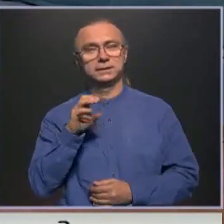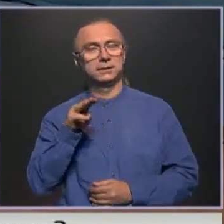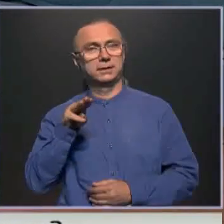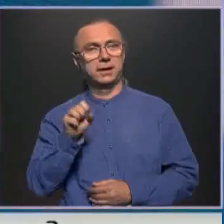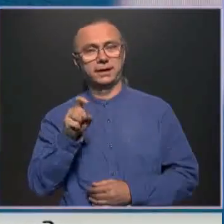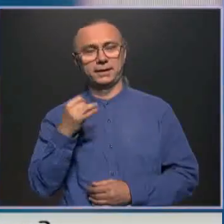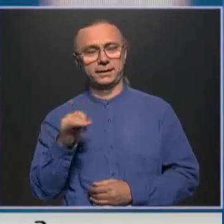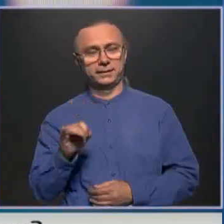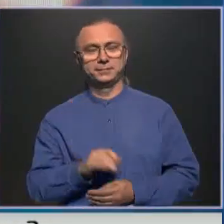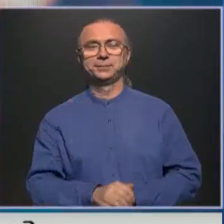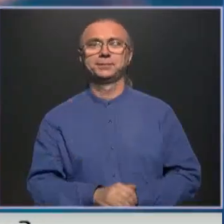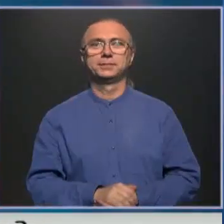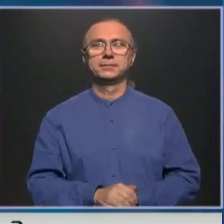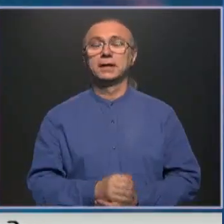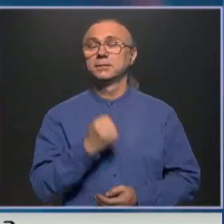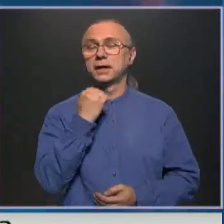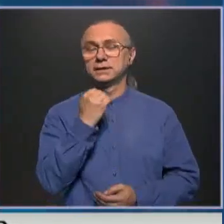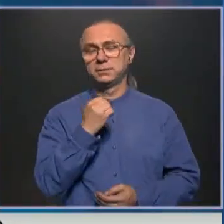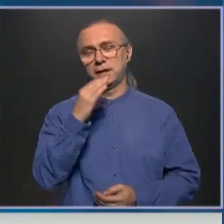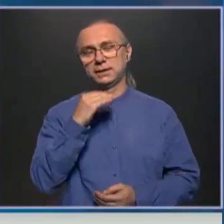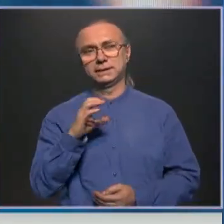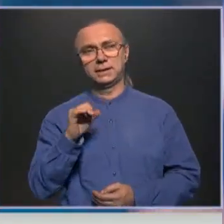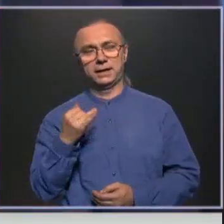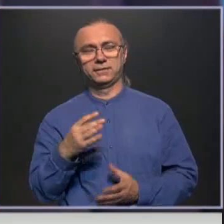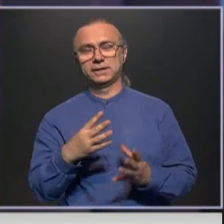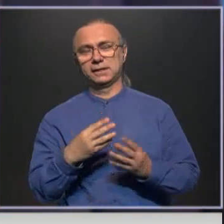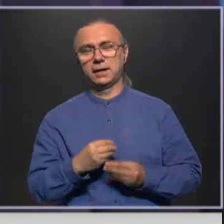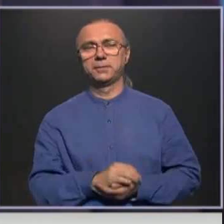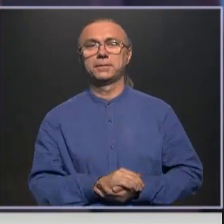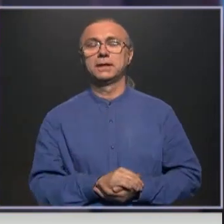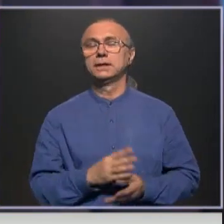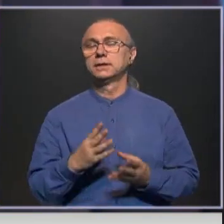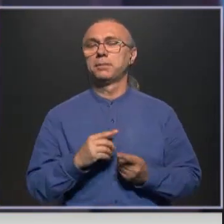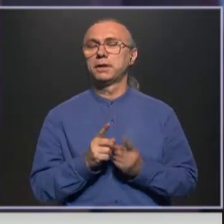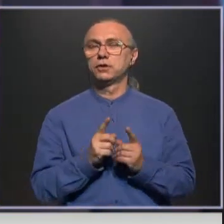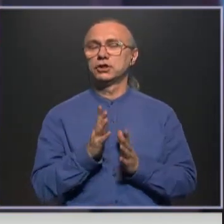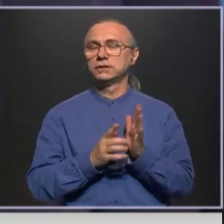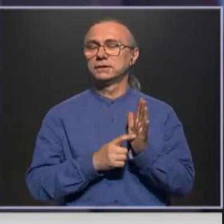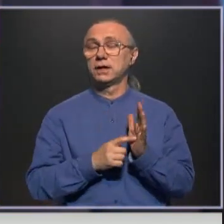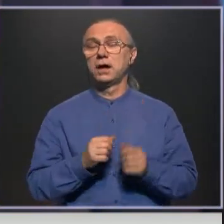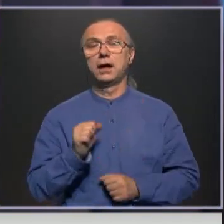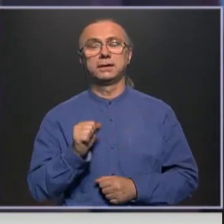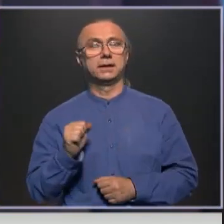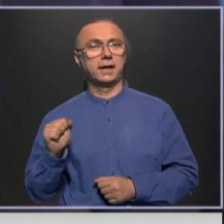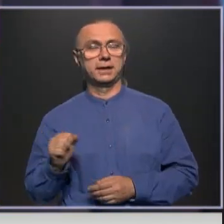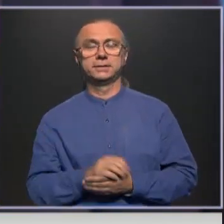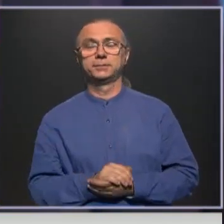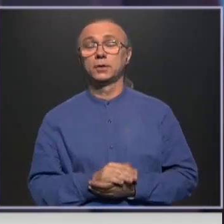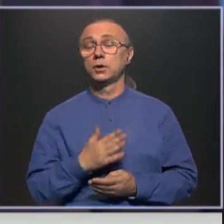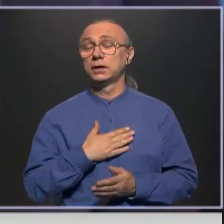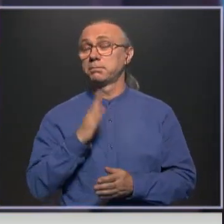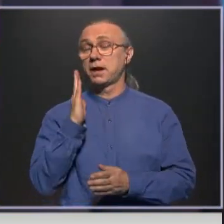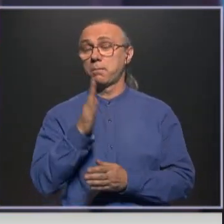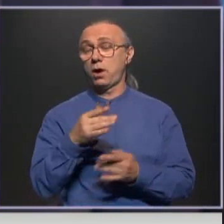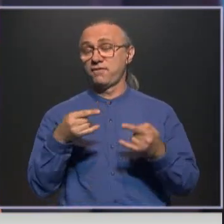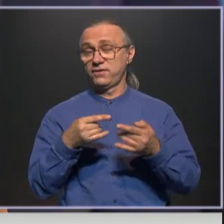Колотвин. Отец Стахий, спасибо большое, что вы с нами. Добрый вечер. Добрый вечер. Также с нами сегодня сурдопереводчик Андрей Андрейкин. Друзья, у нас прямой эфир. Можете дозваниваться к нам